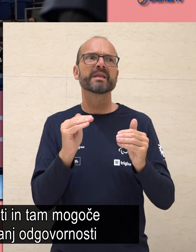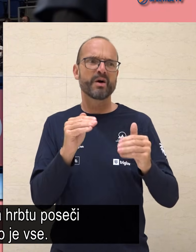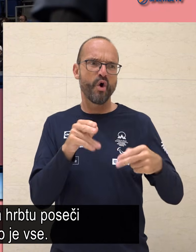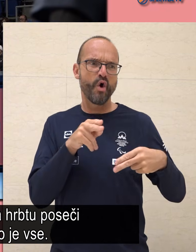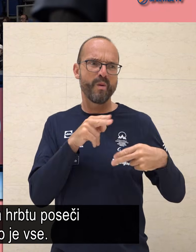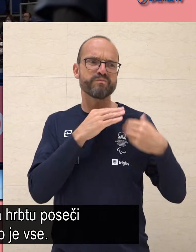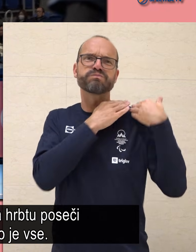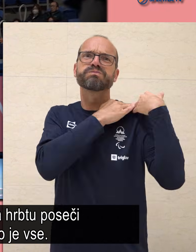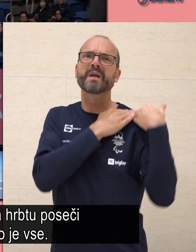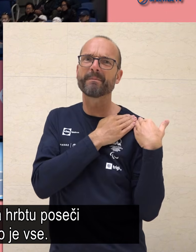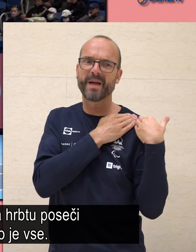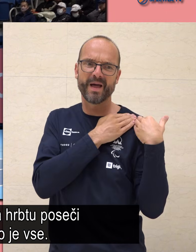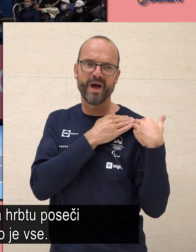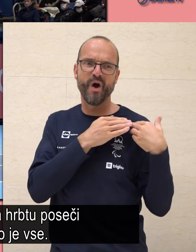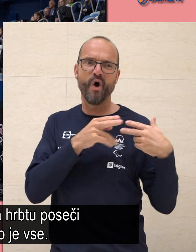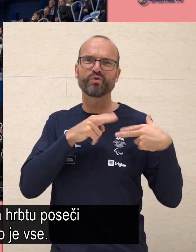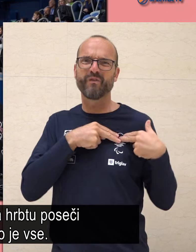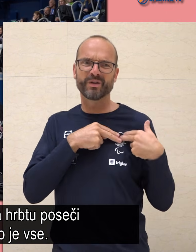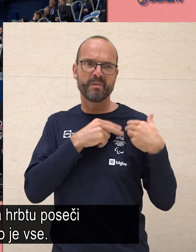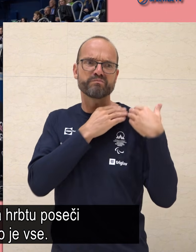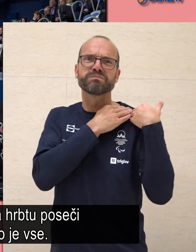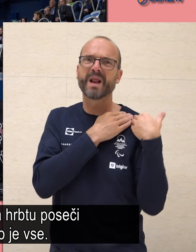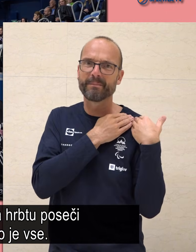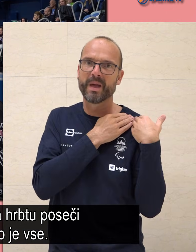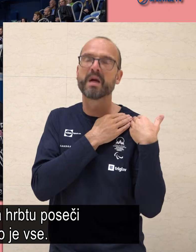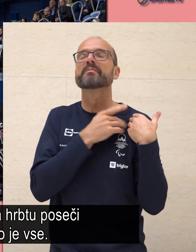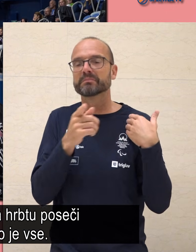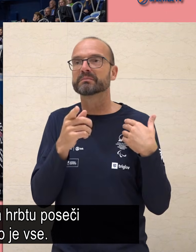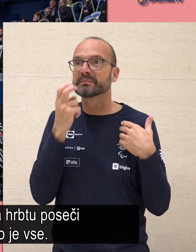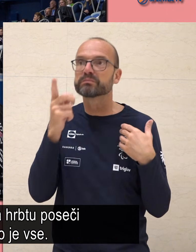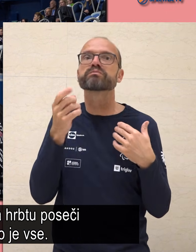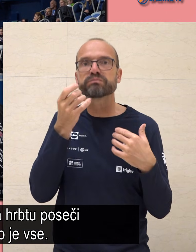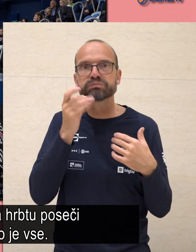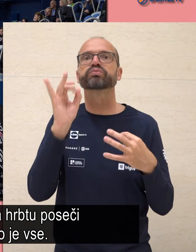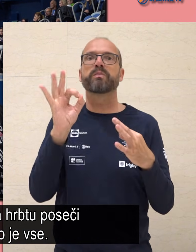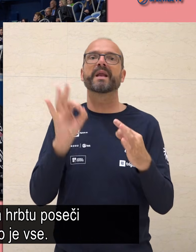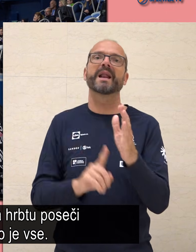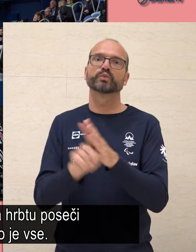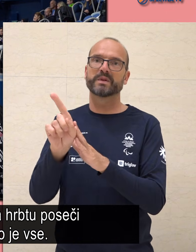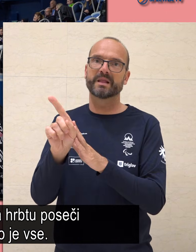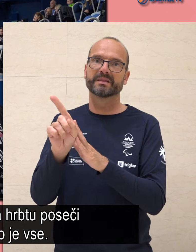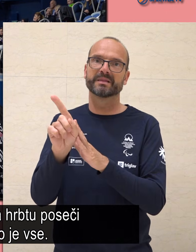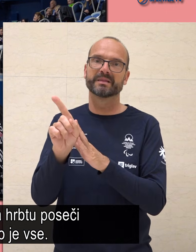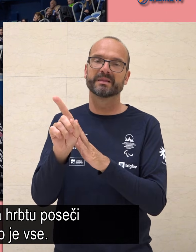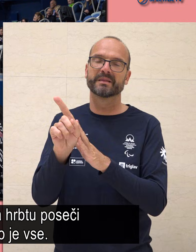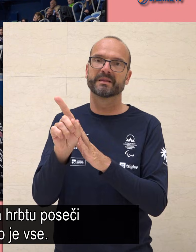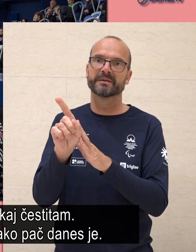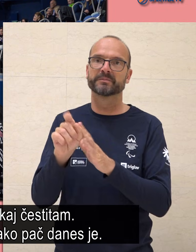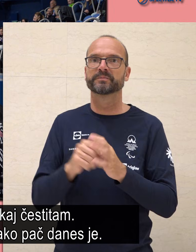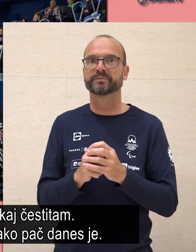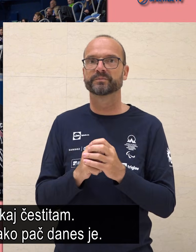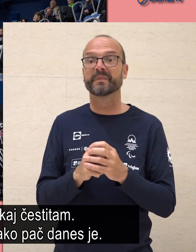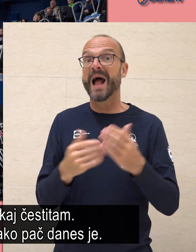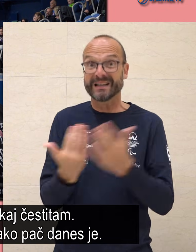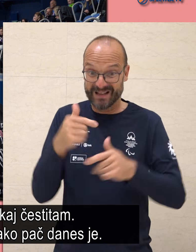odgovornosti oziroma z manj bremena na hrbtu poseči po dobrem rezultatu. To je vse, Marinu